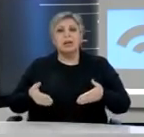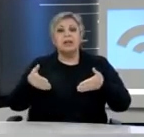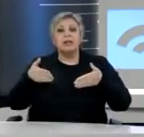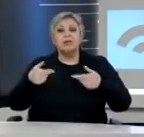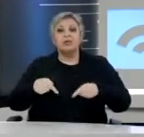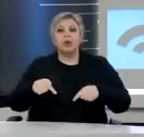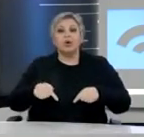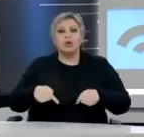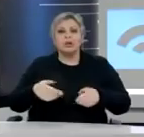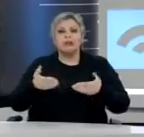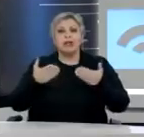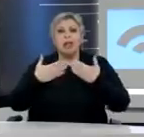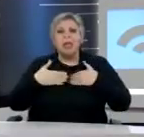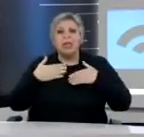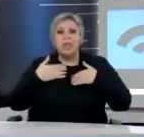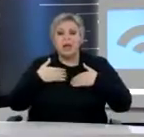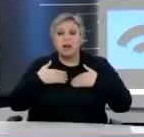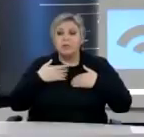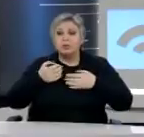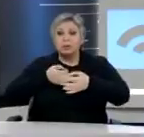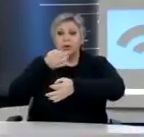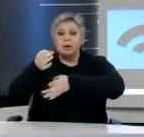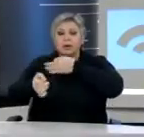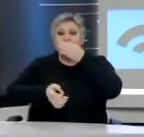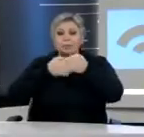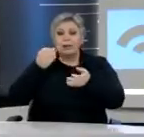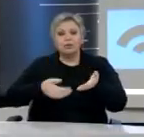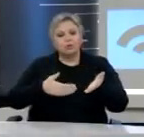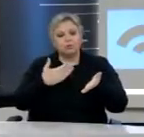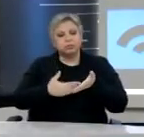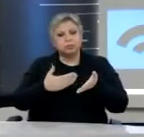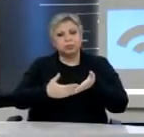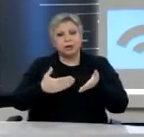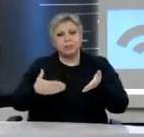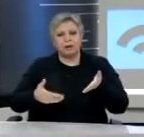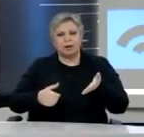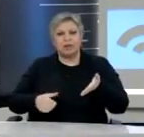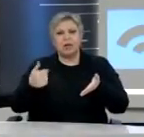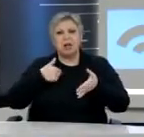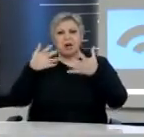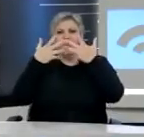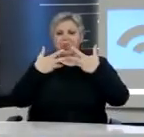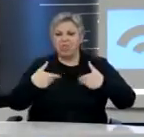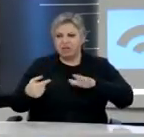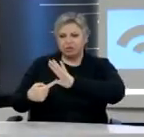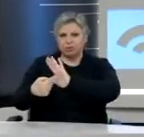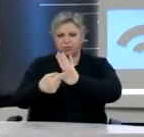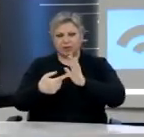κόσμος, δεν θα κάνω θεατρική παράσταση όπως εσείς. Θα μιλήσω με επιχειρήματα. Γιατί δεν έχετε να αντικρούσετε επιχειρήματα.